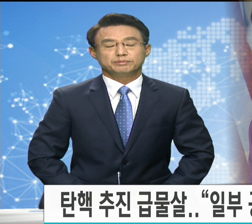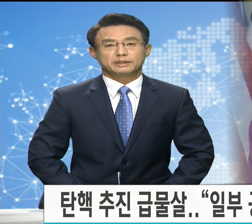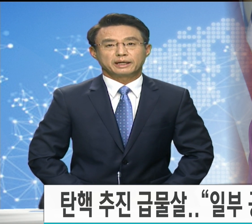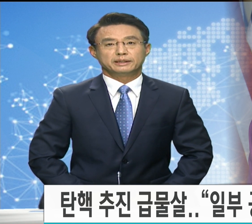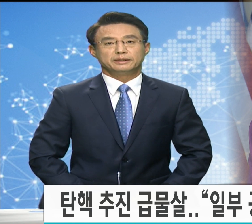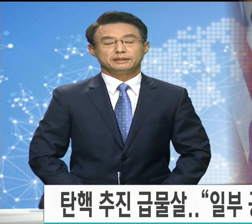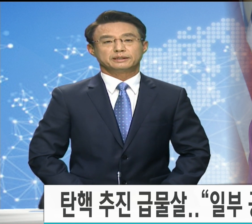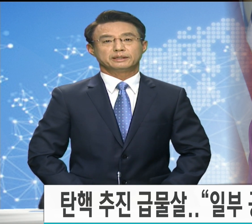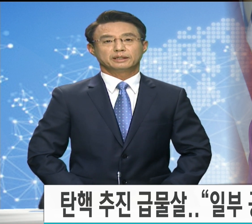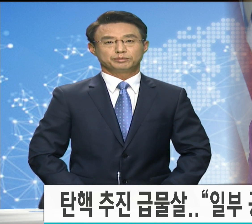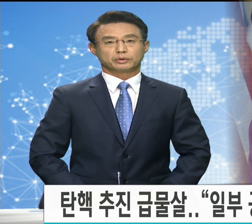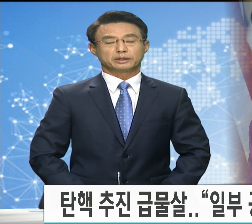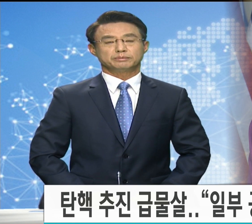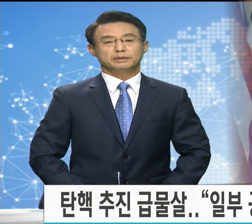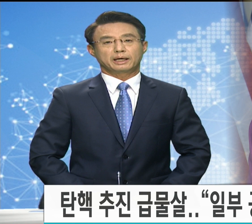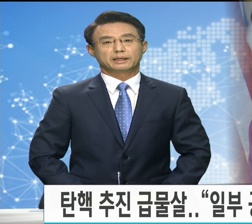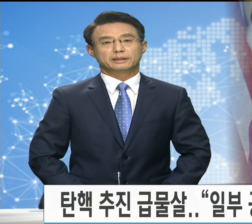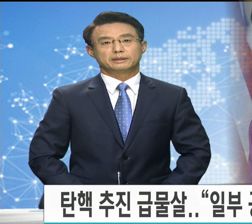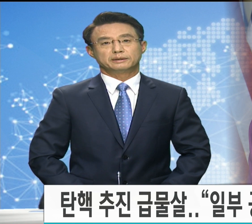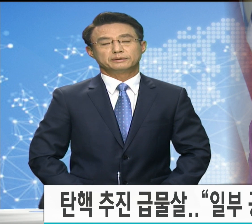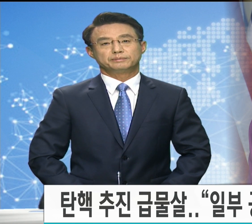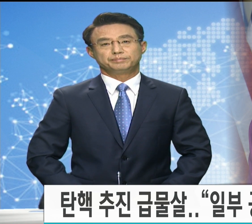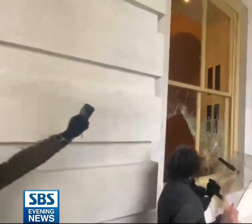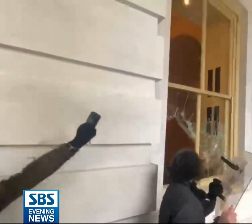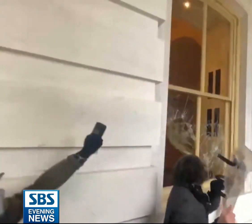찬성하기 시작했습니다. 이재린 기자가 보도하겠습니다.